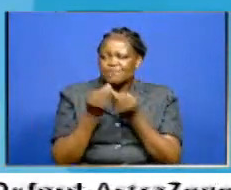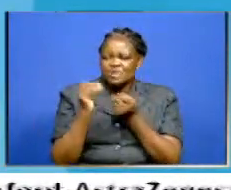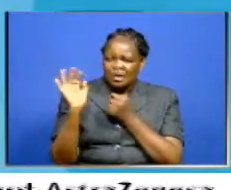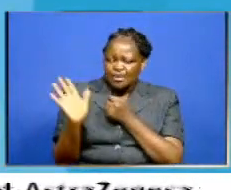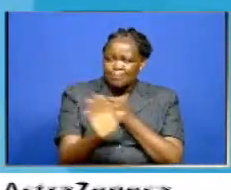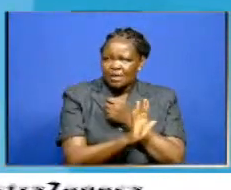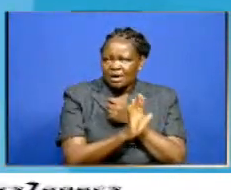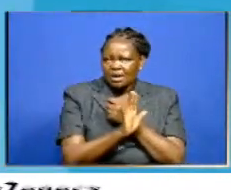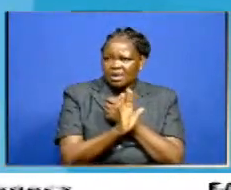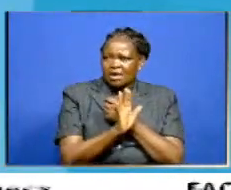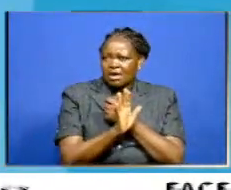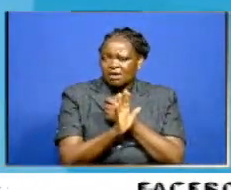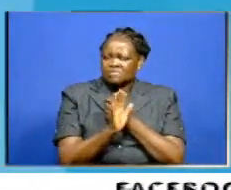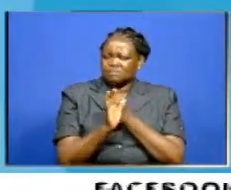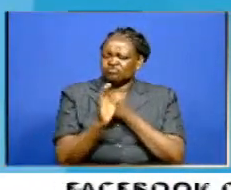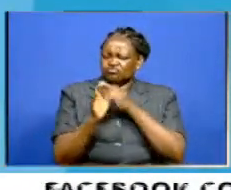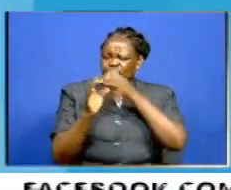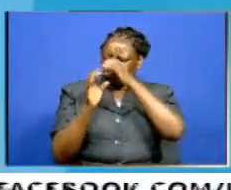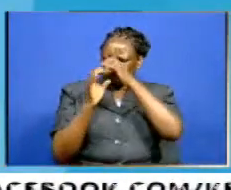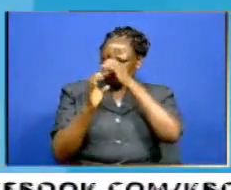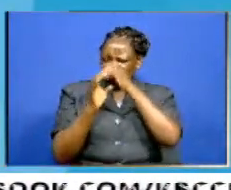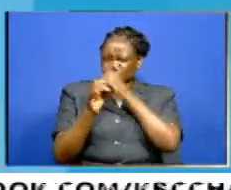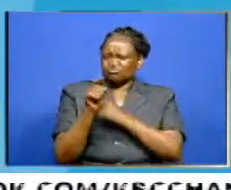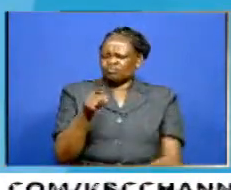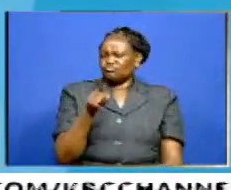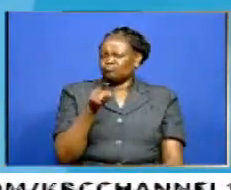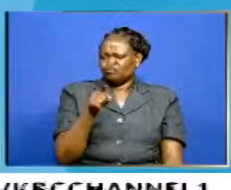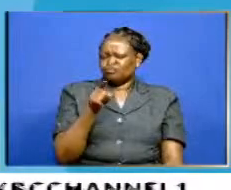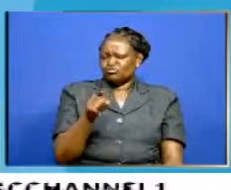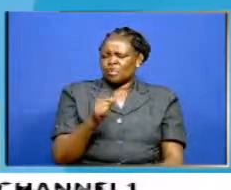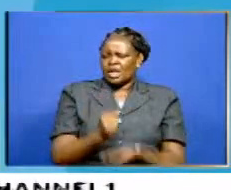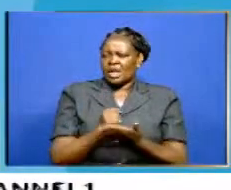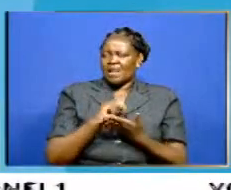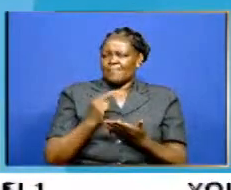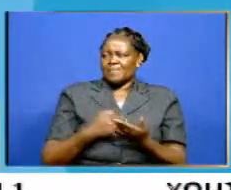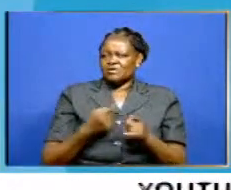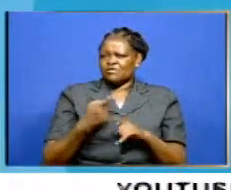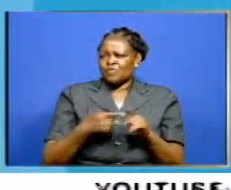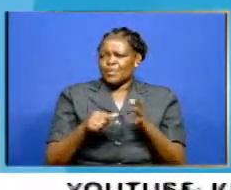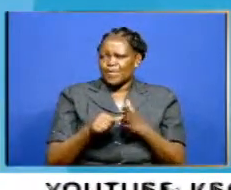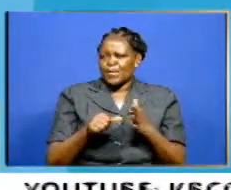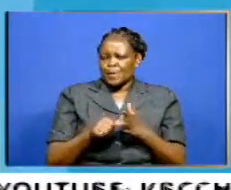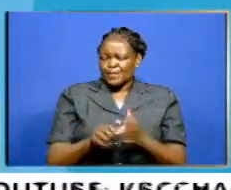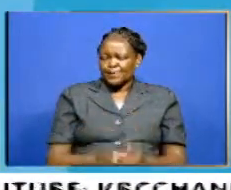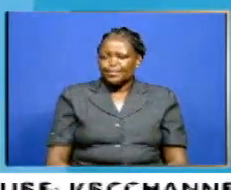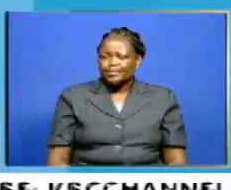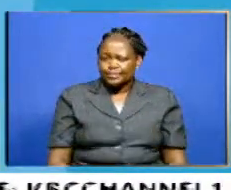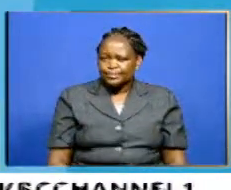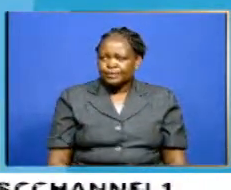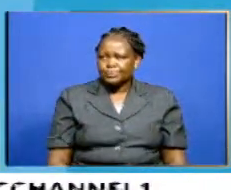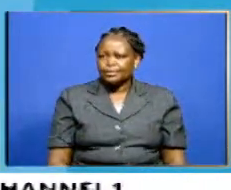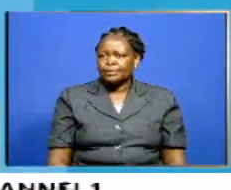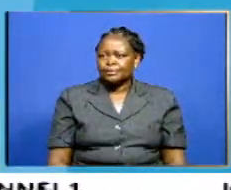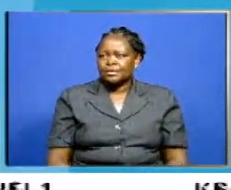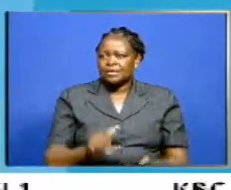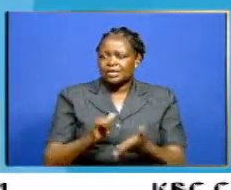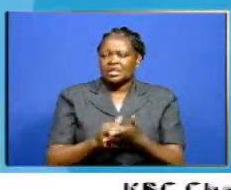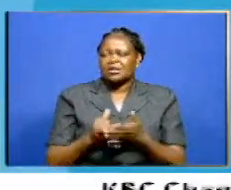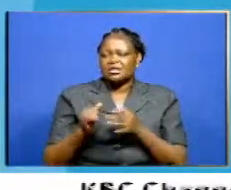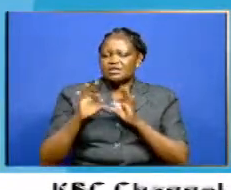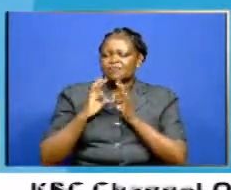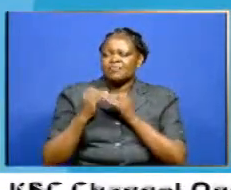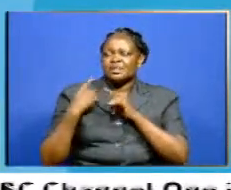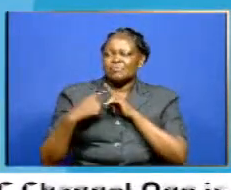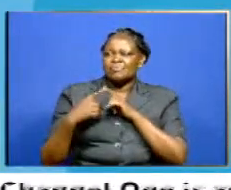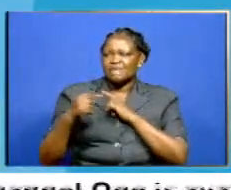huwa inamwangalia, inasema huyu ndiye ambaye atatukomboa kutoka katika ile lindi la umaskini ambazo hizo familia zinapita. Sasa